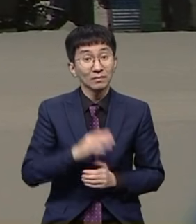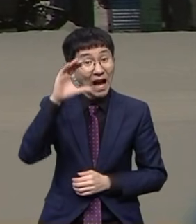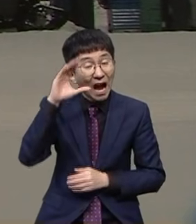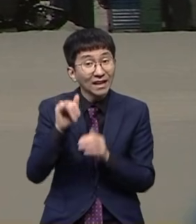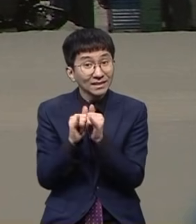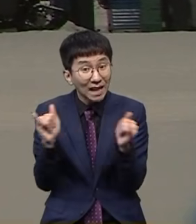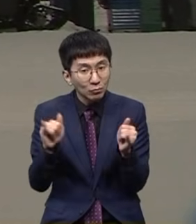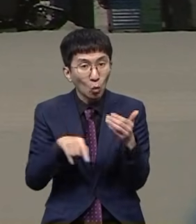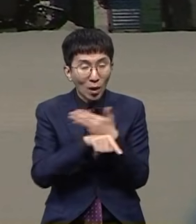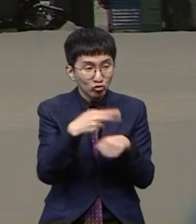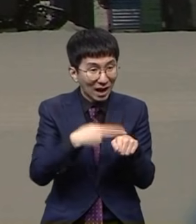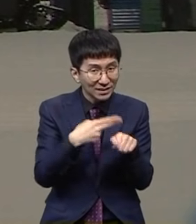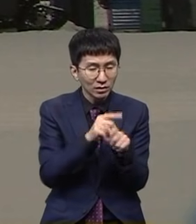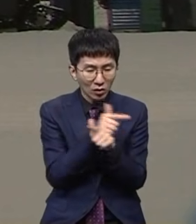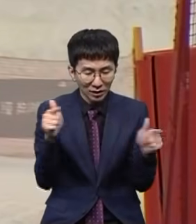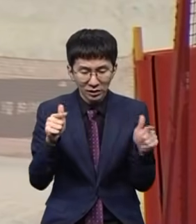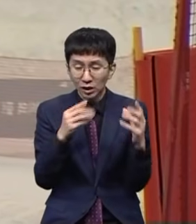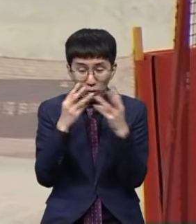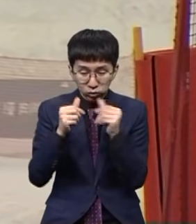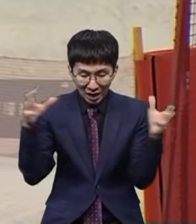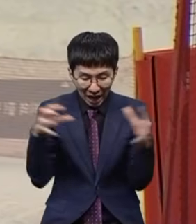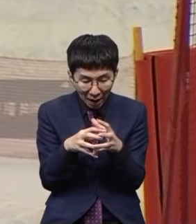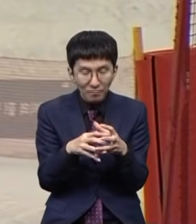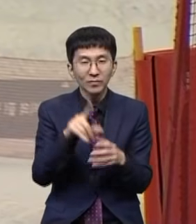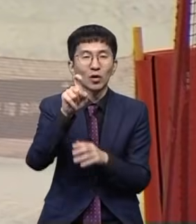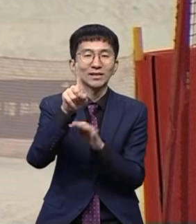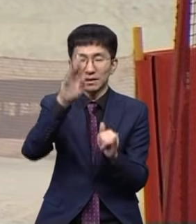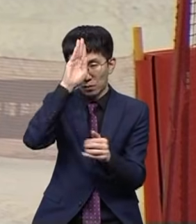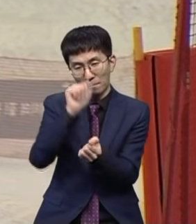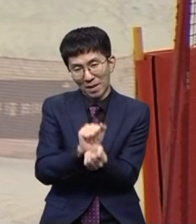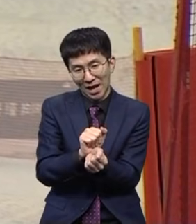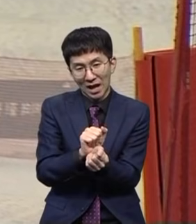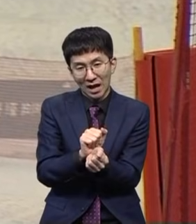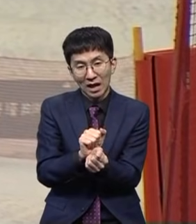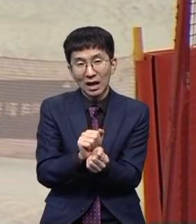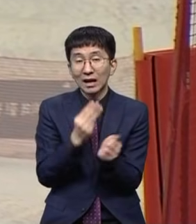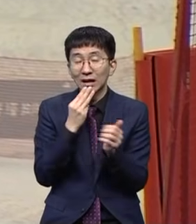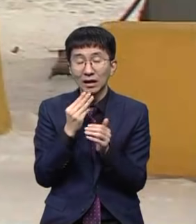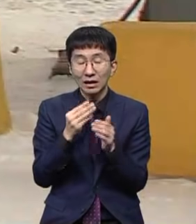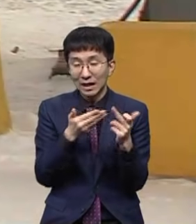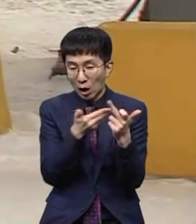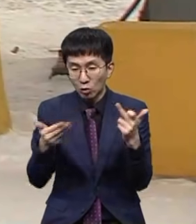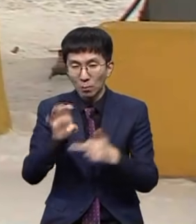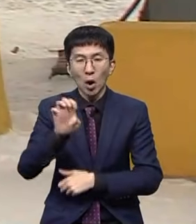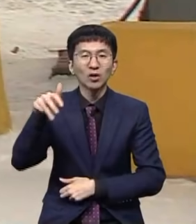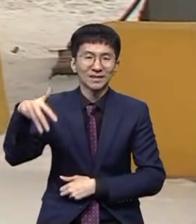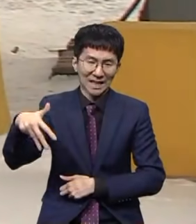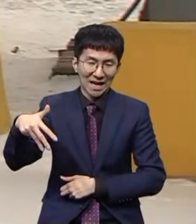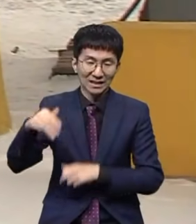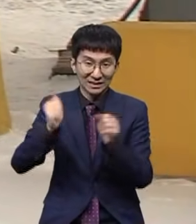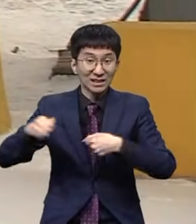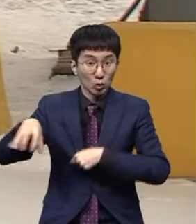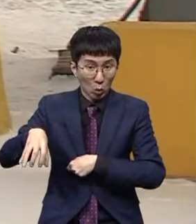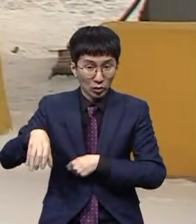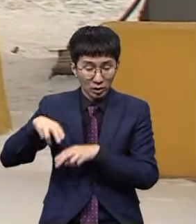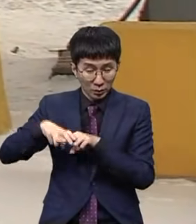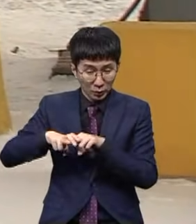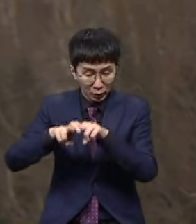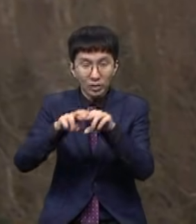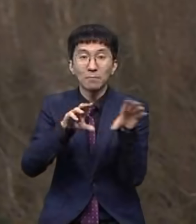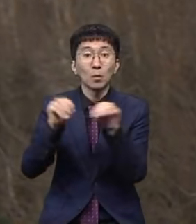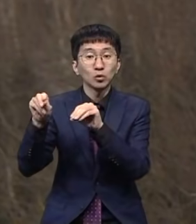아르바이트생과 외부 강사 등 11명이 집단 감염된 강원 평창의 스키장입니다. 리프트가 다 멈춰섰고 슬로프도